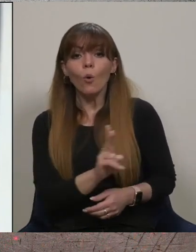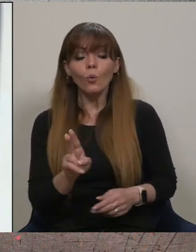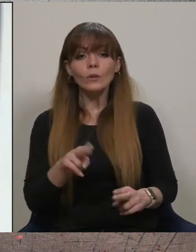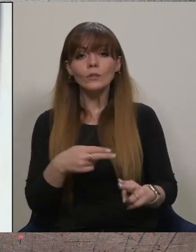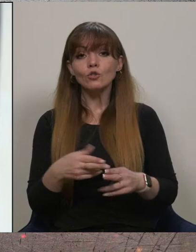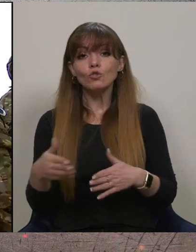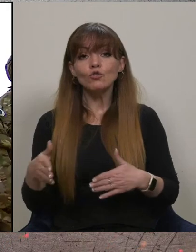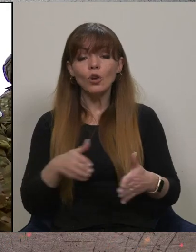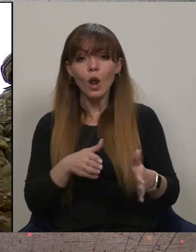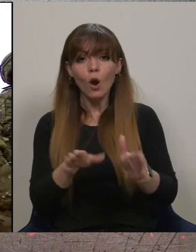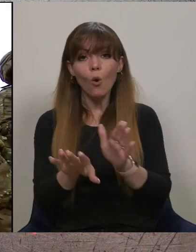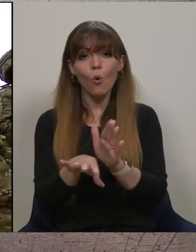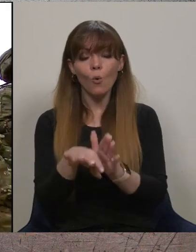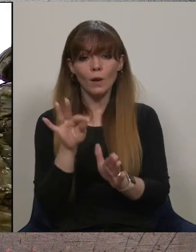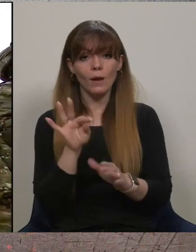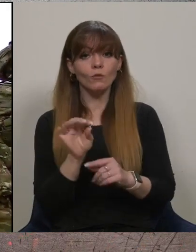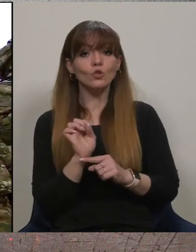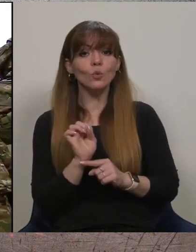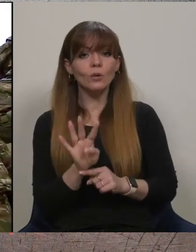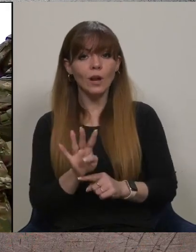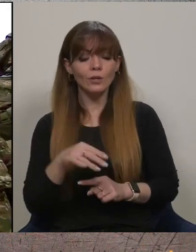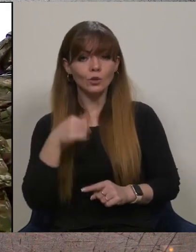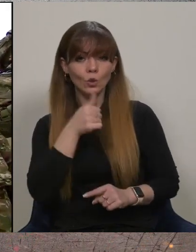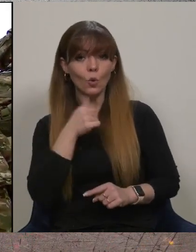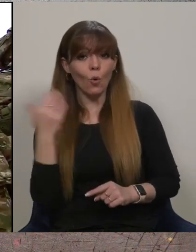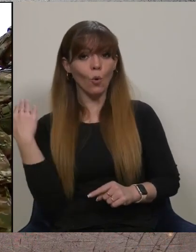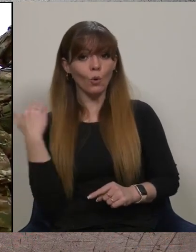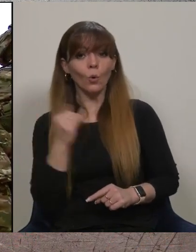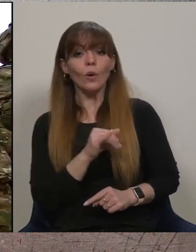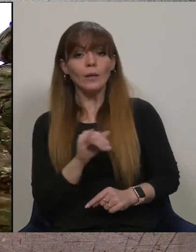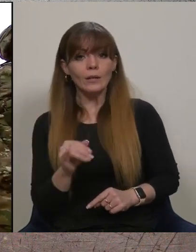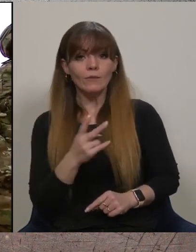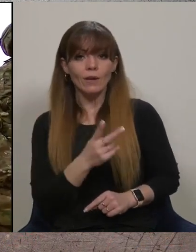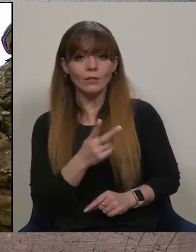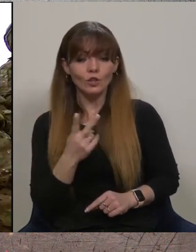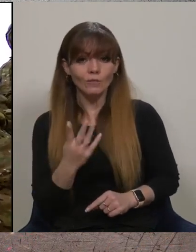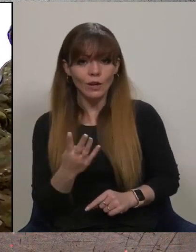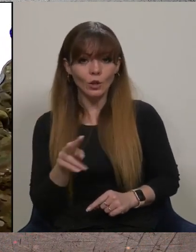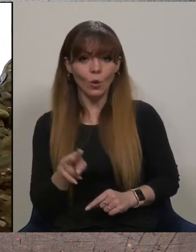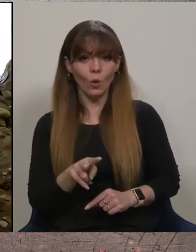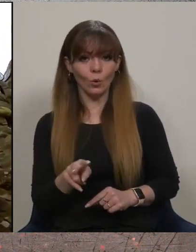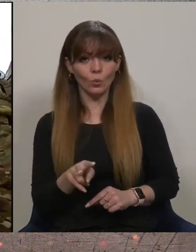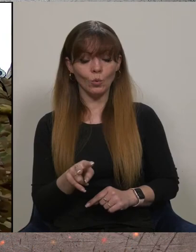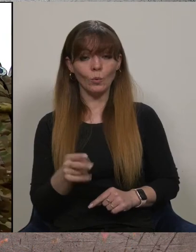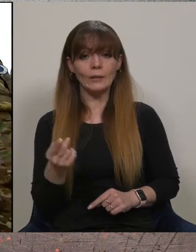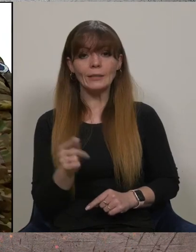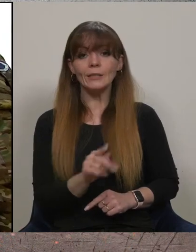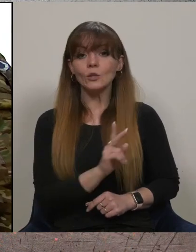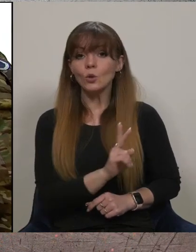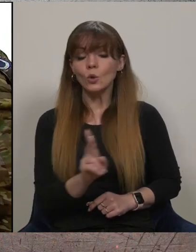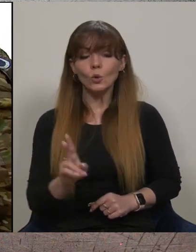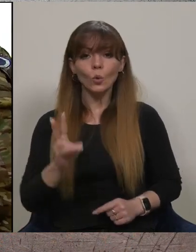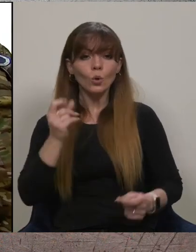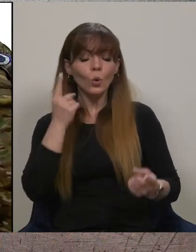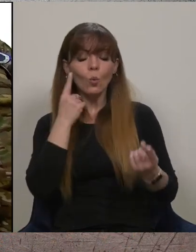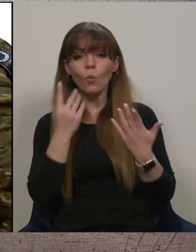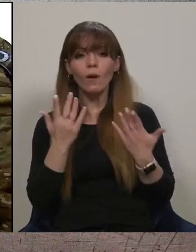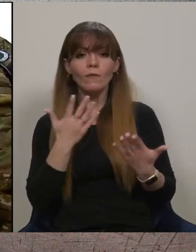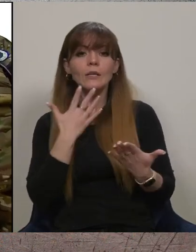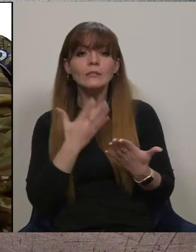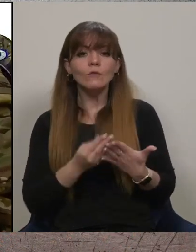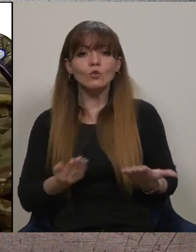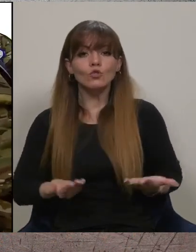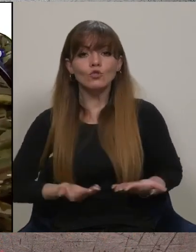обрав 14-го року і 24 лютого. Ті, хто не уявляє свого життя